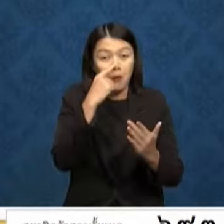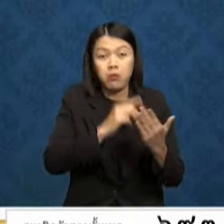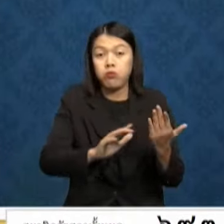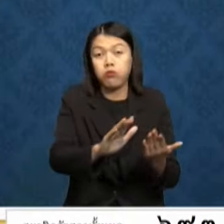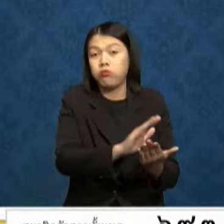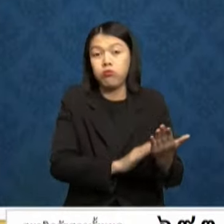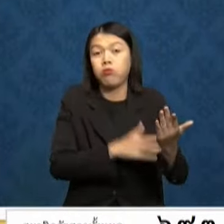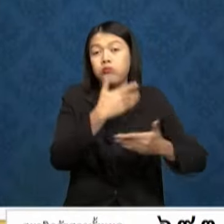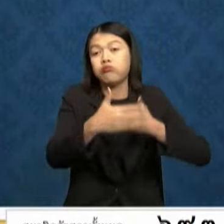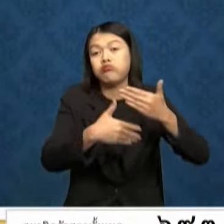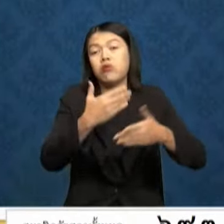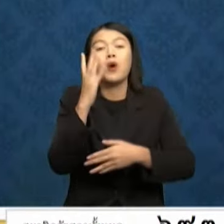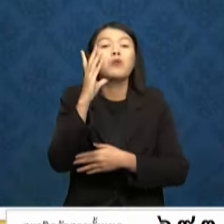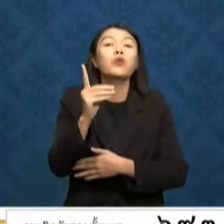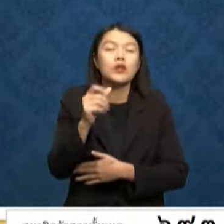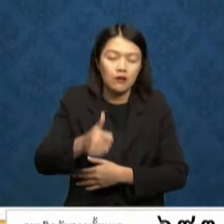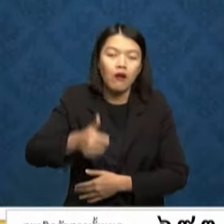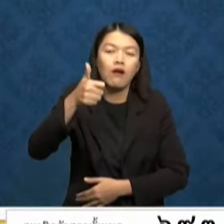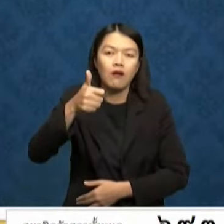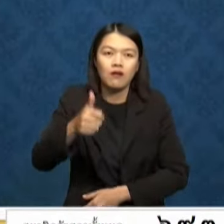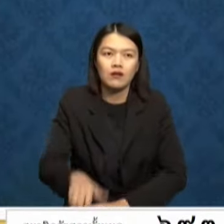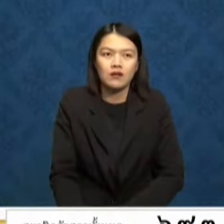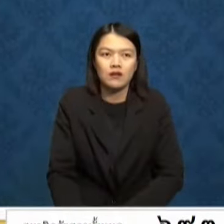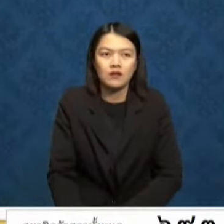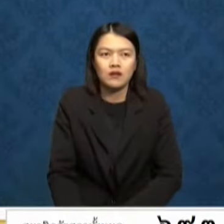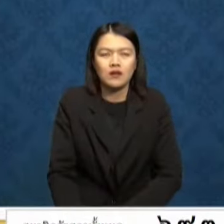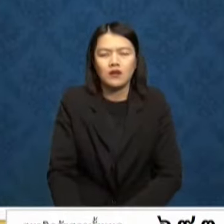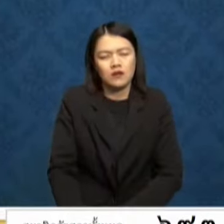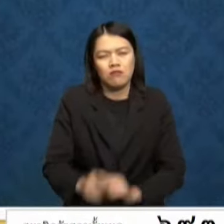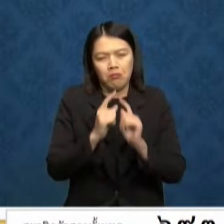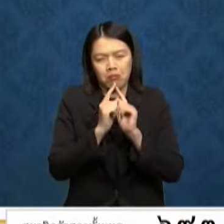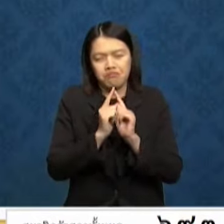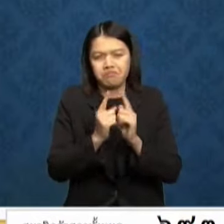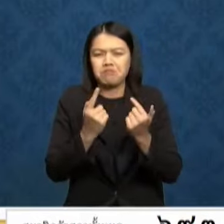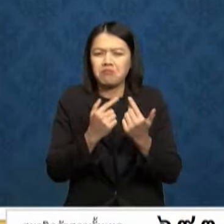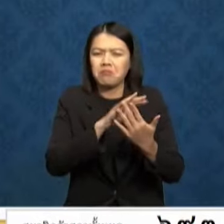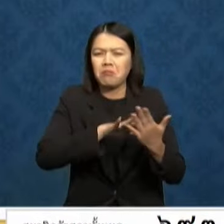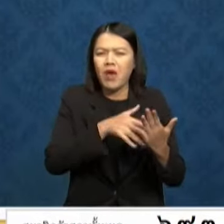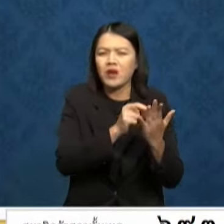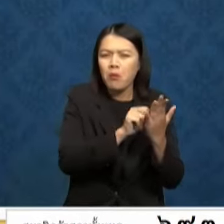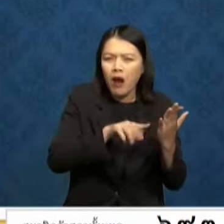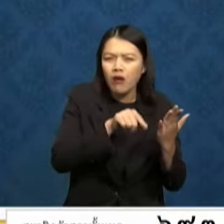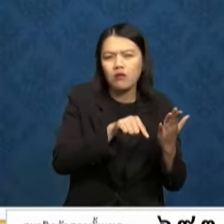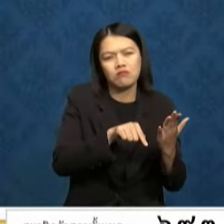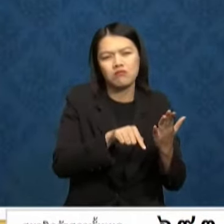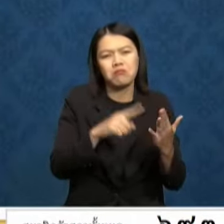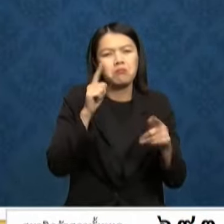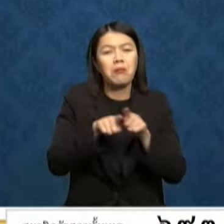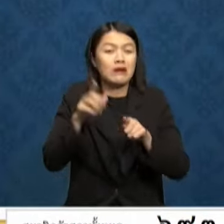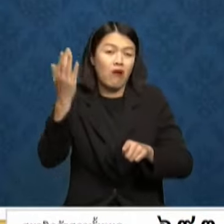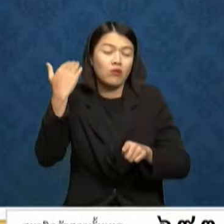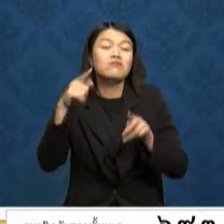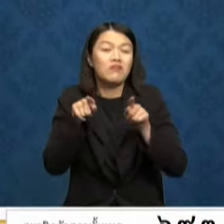ชาติเจริญรุ่งเรืองในวันพรุ่งนี้เลยครับแต่ก็ไม่แปลกใจเพราะว่านโยบายรัฐบาลชุดนี้ไม่ต่างจากชุด